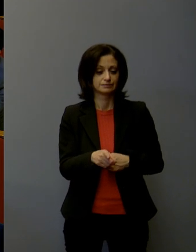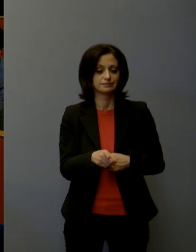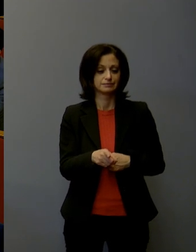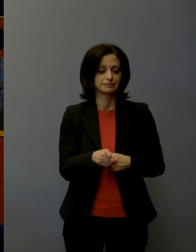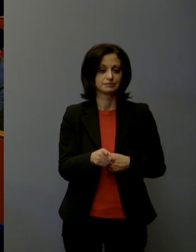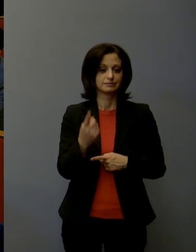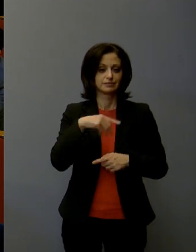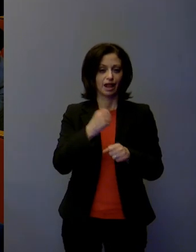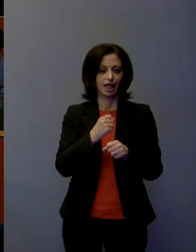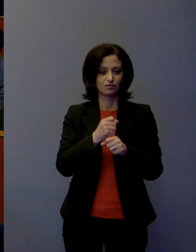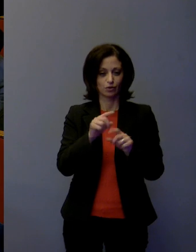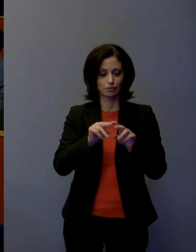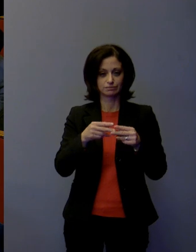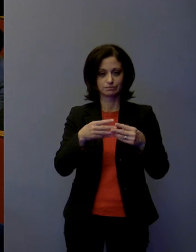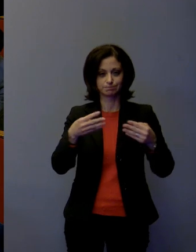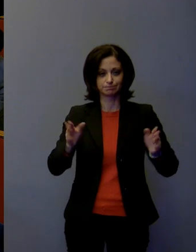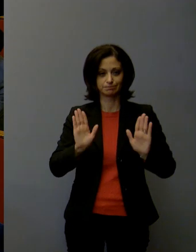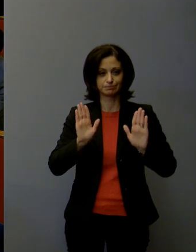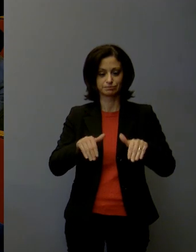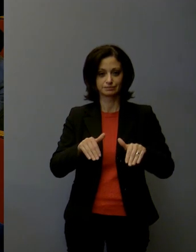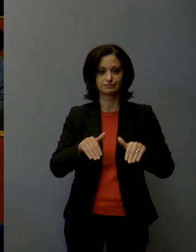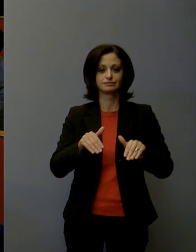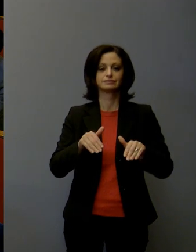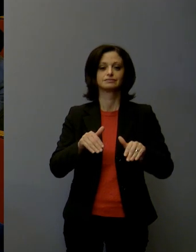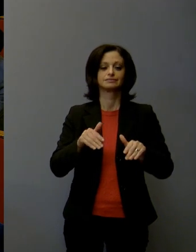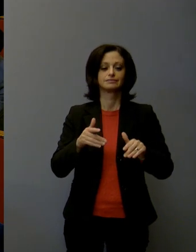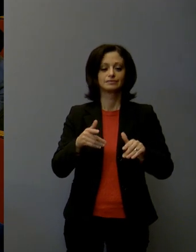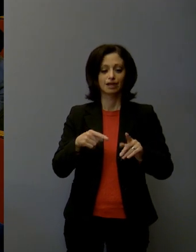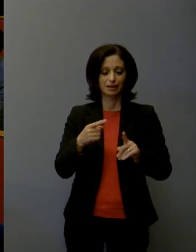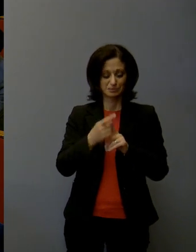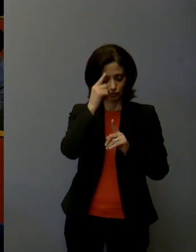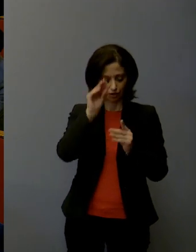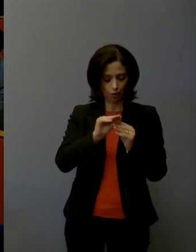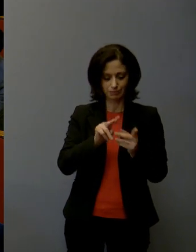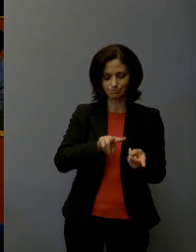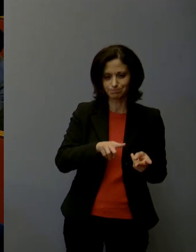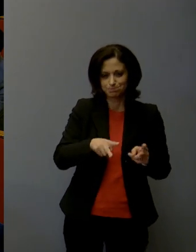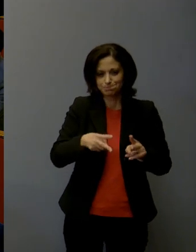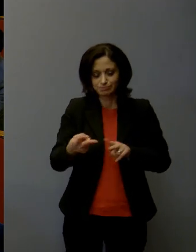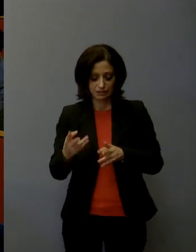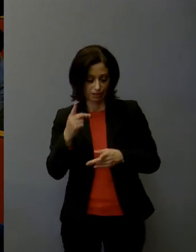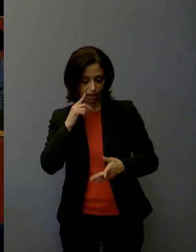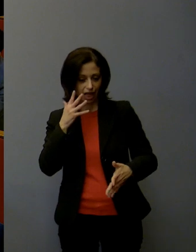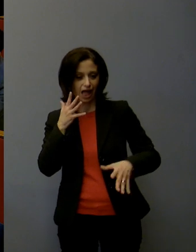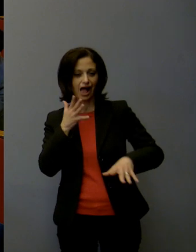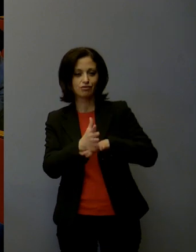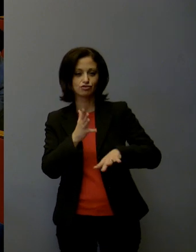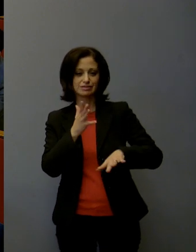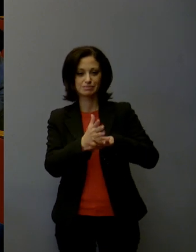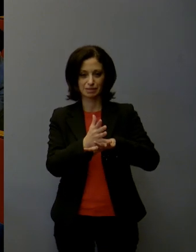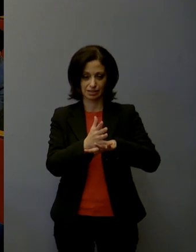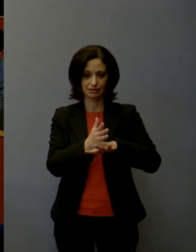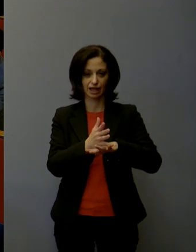lavoro di rimozione da tradurre in accessibilità intesa come accessibilità